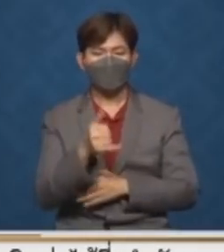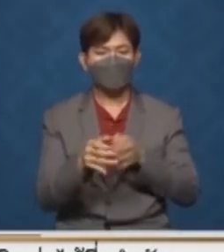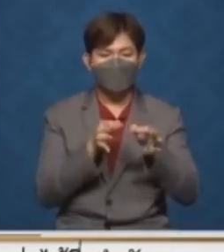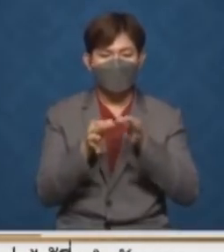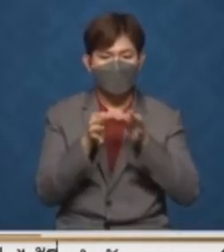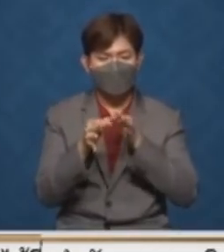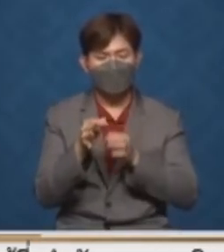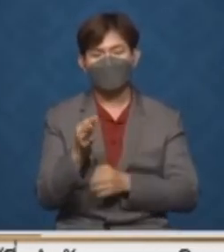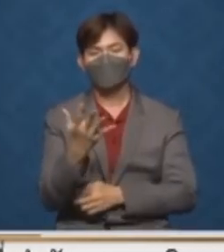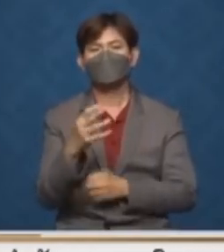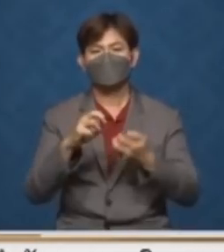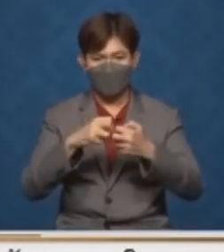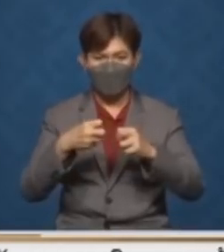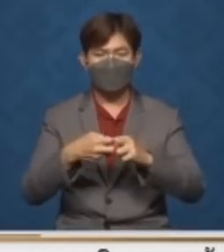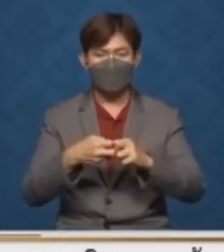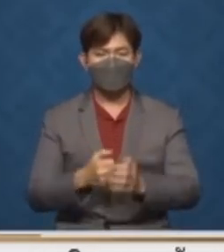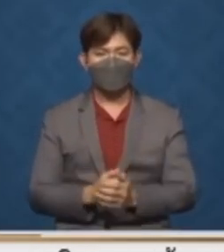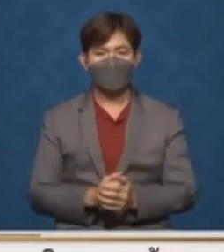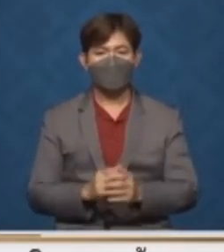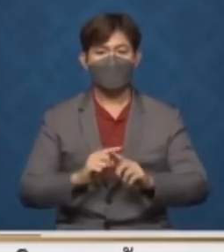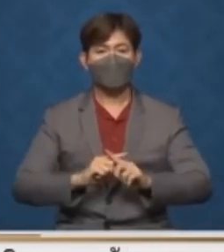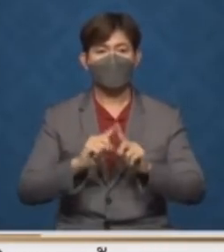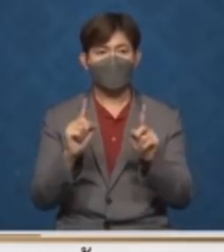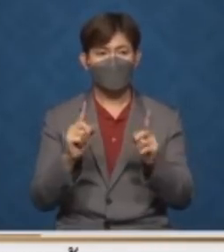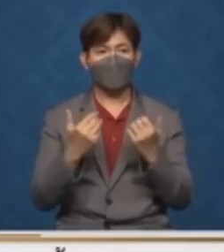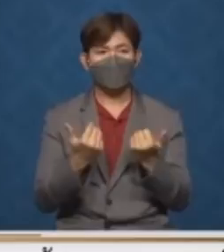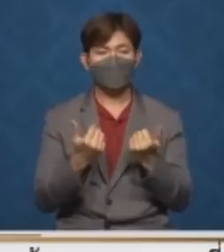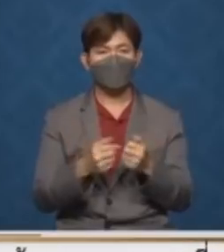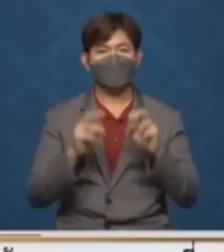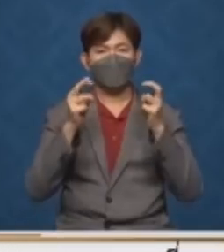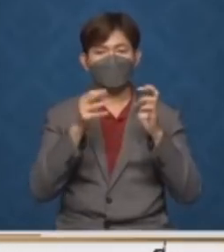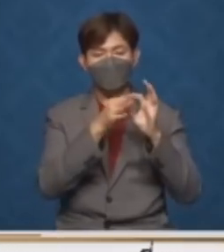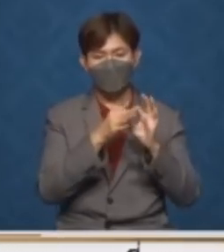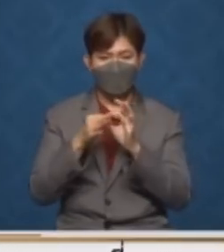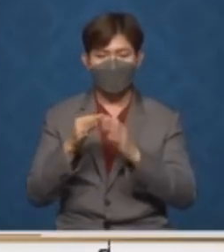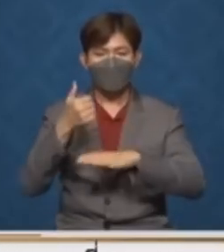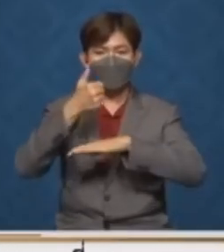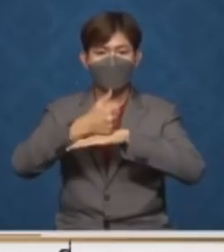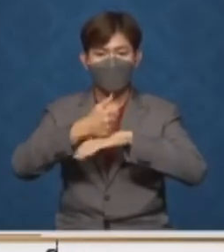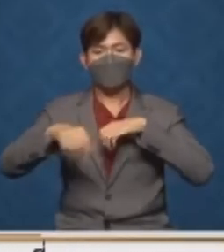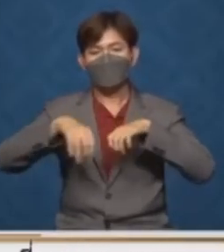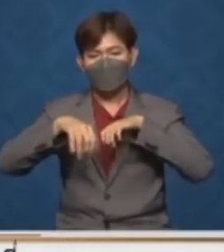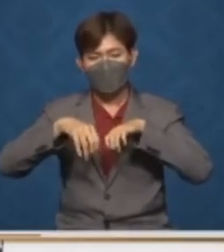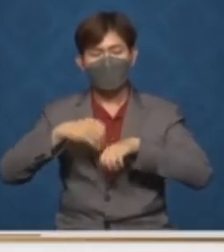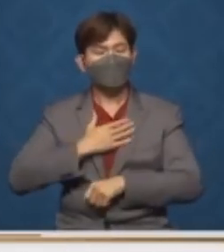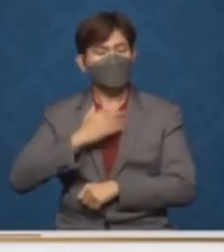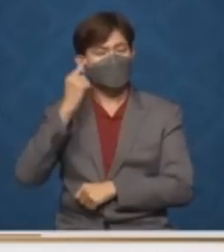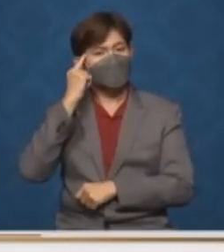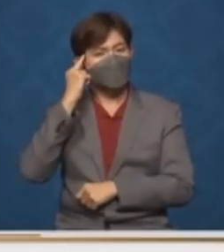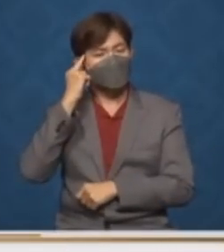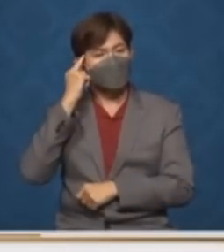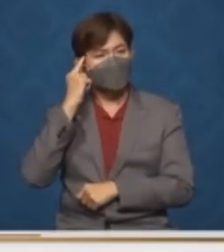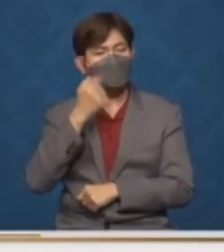ทกบัหายในะครับแต่ว่าบางเรื่องทมัโยงมาถึงปุปริหารผมคิดว่าบางเรื่อง Wrap